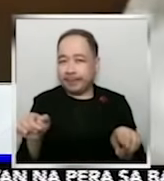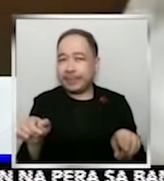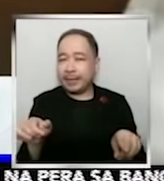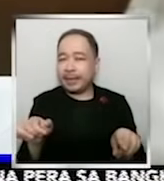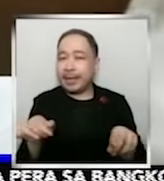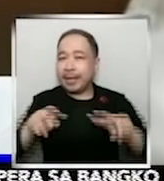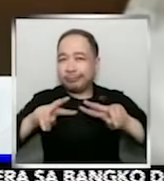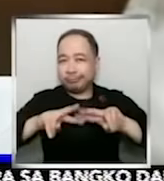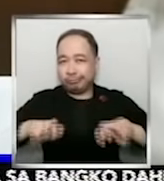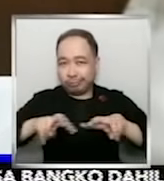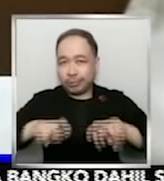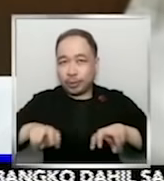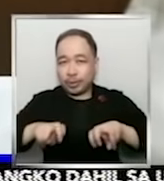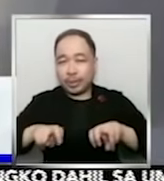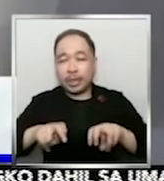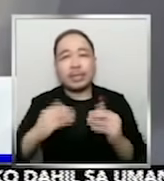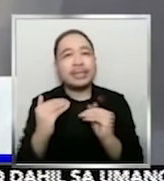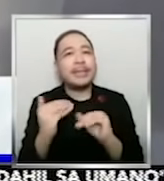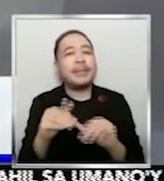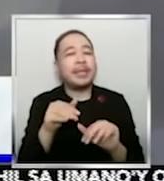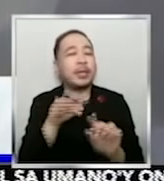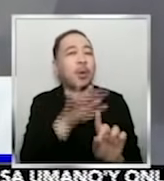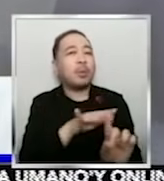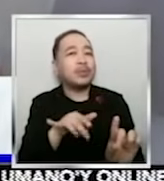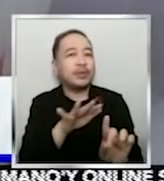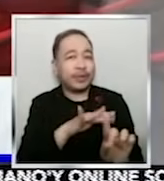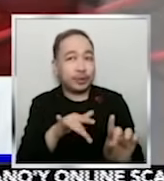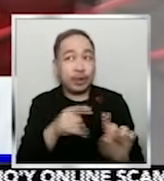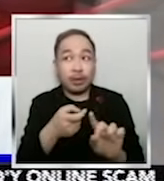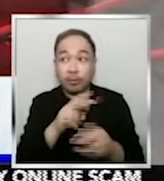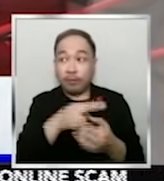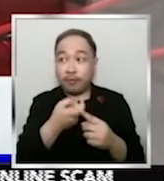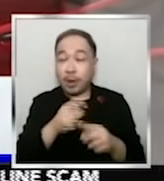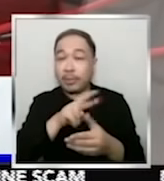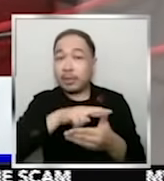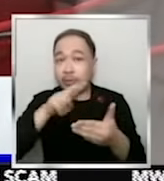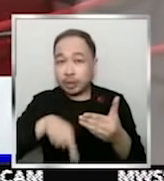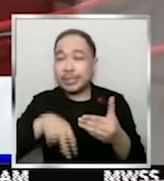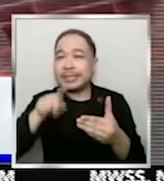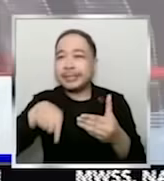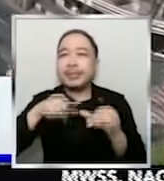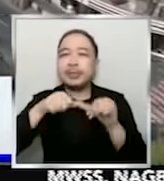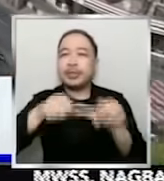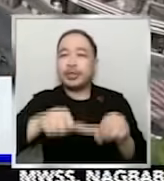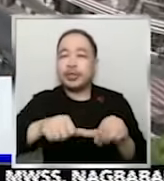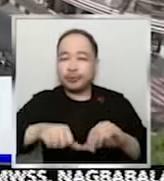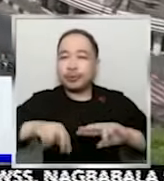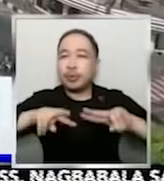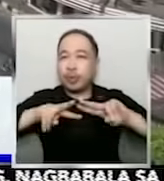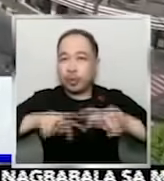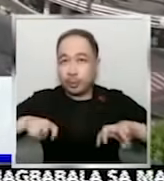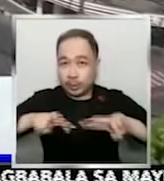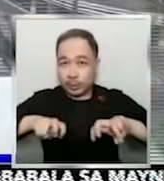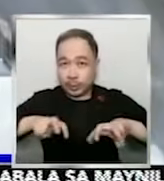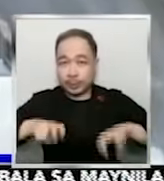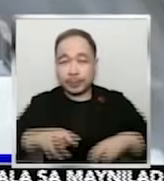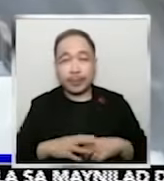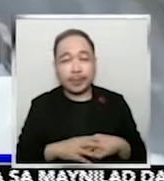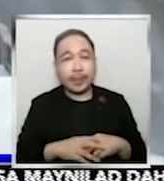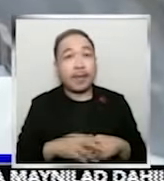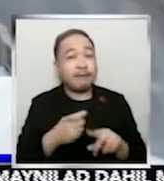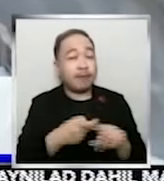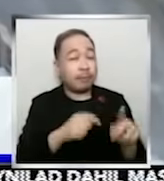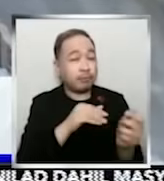ang obserbasyong nakukuha mula sa mga ito at kailangan pa rin patuloy na pag-aralan. Sabi ng mga eksperto, huwag